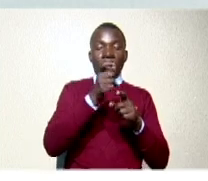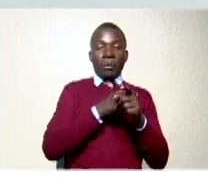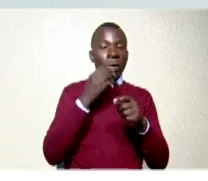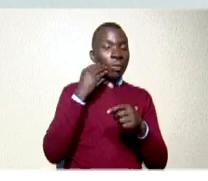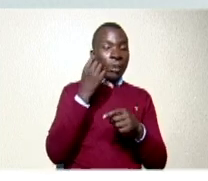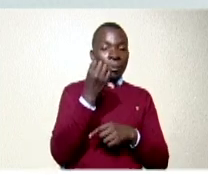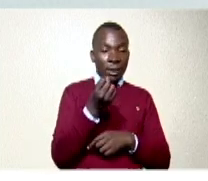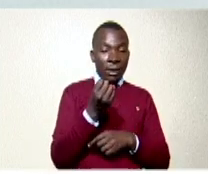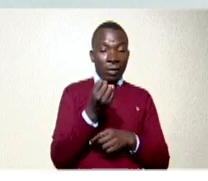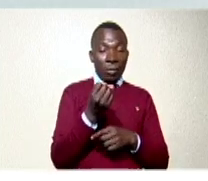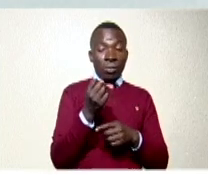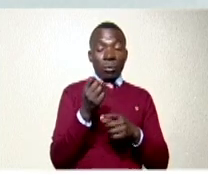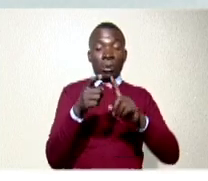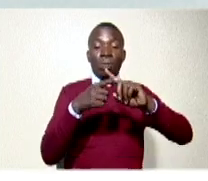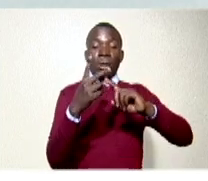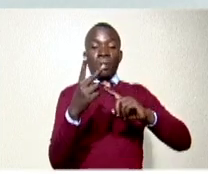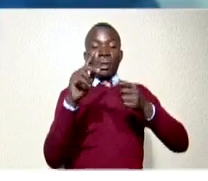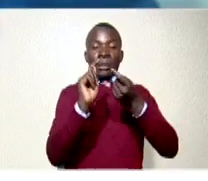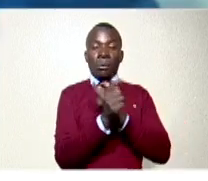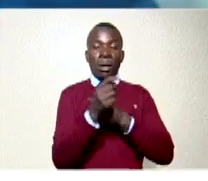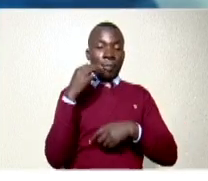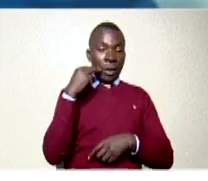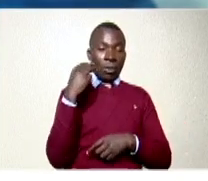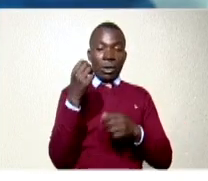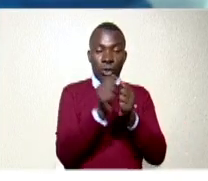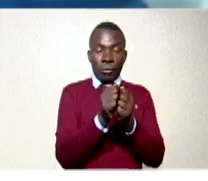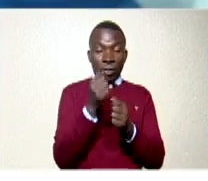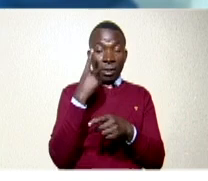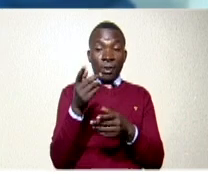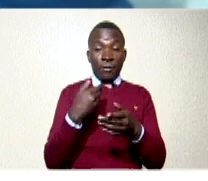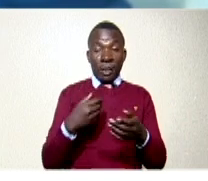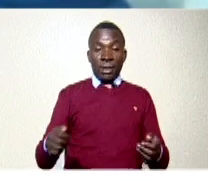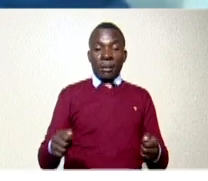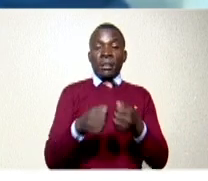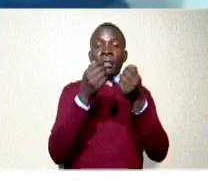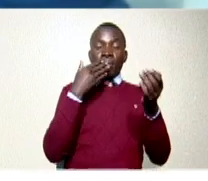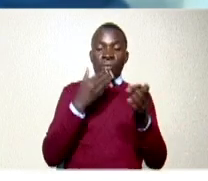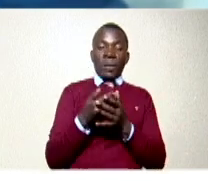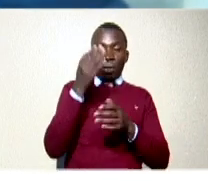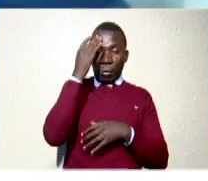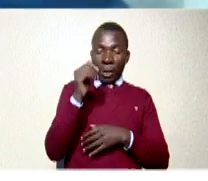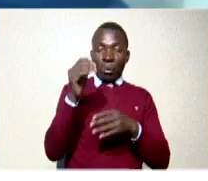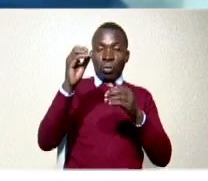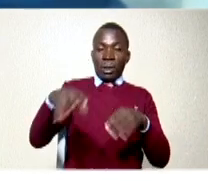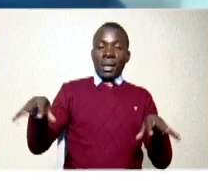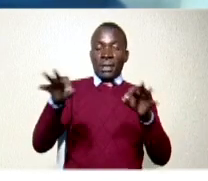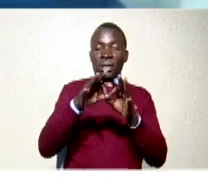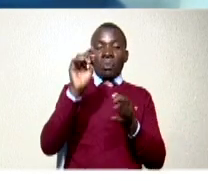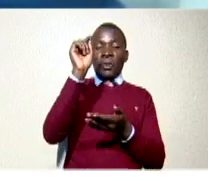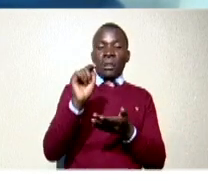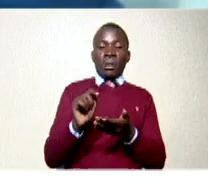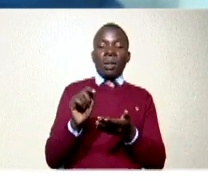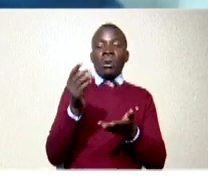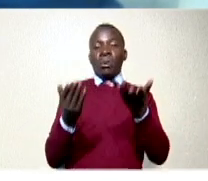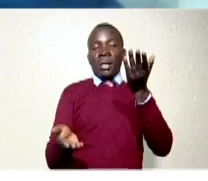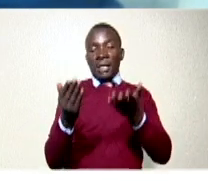tuyashyira kuri miliyoni icumi iyo urebye byagize ingaruka nziza kuko guta agaciro byaragabanutse ukurikije uko byari bimeze mu gice cya mbere